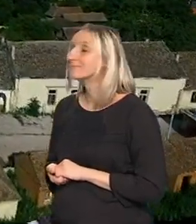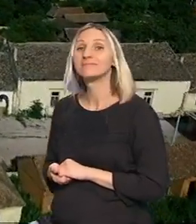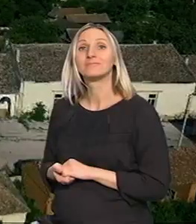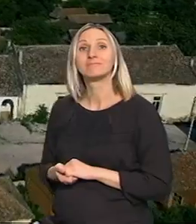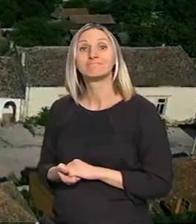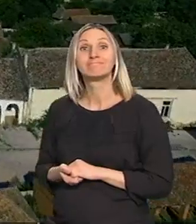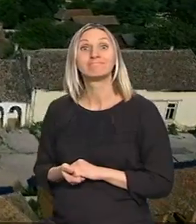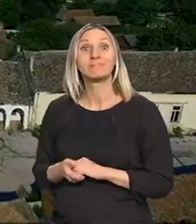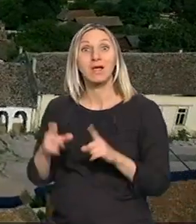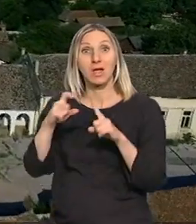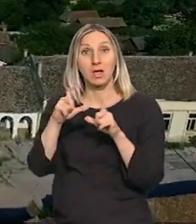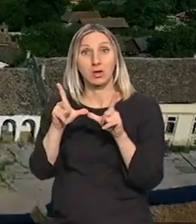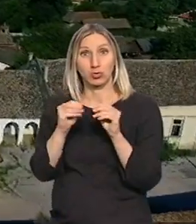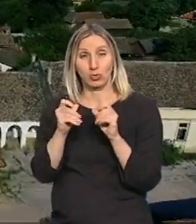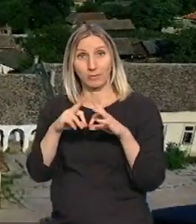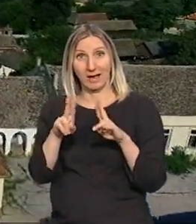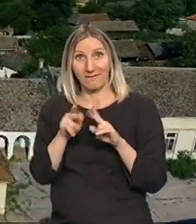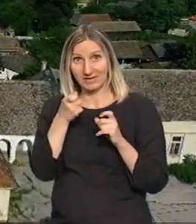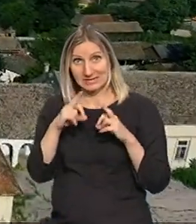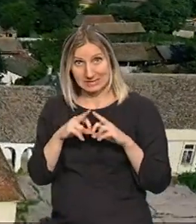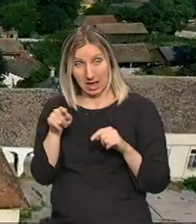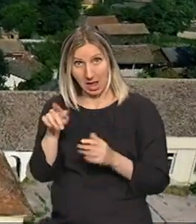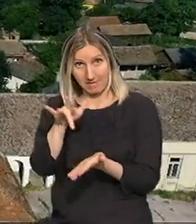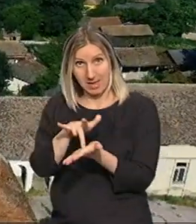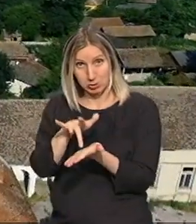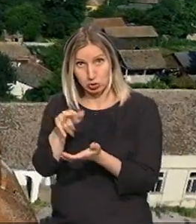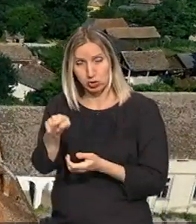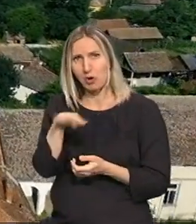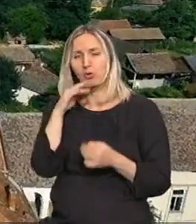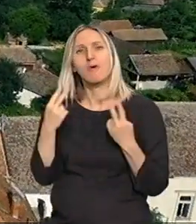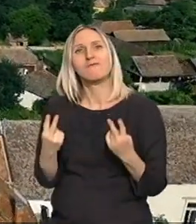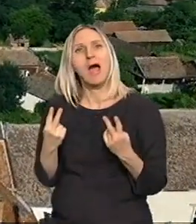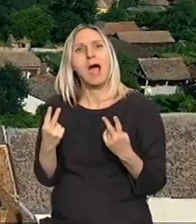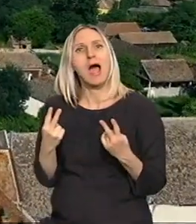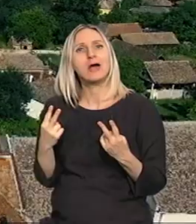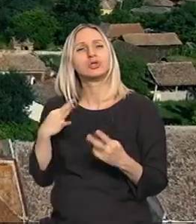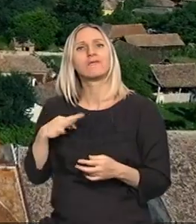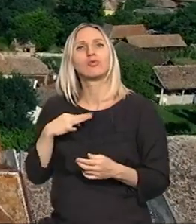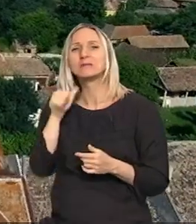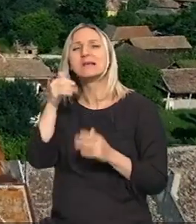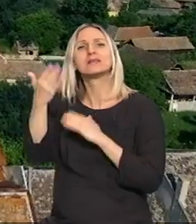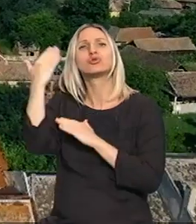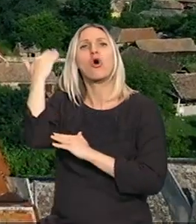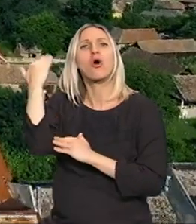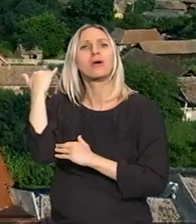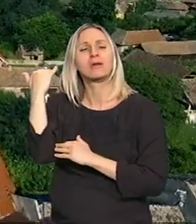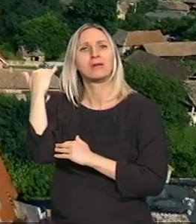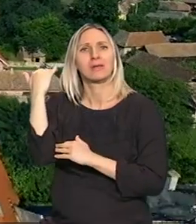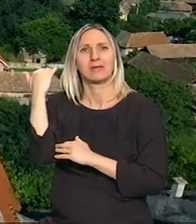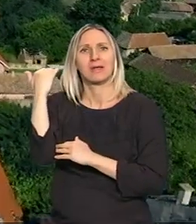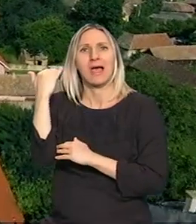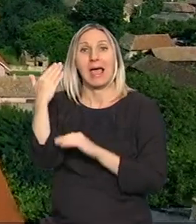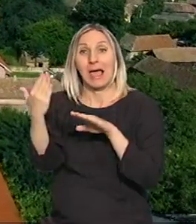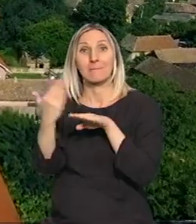Dubravica je inače kao mesto imalo značajnu ulogu u istoriji i pred prvi